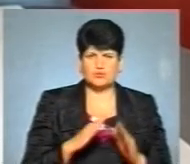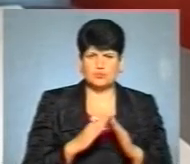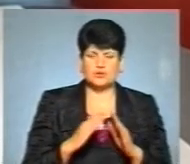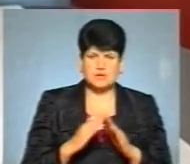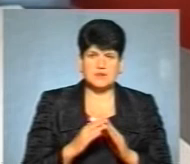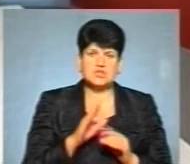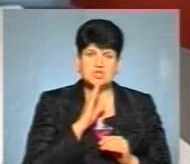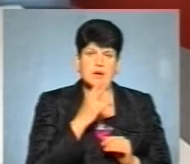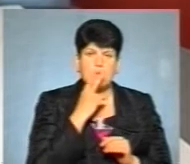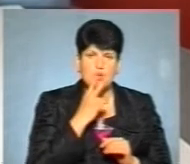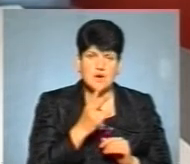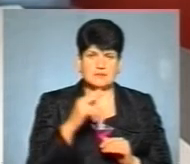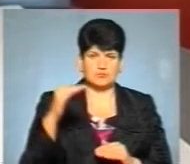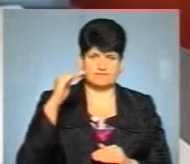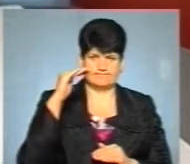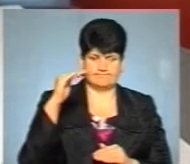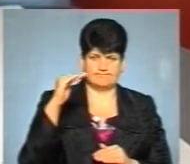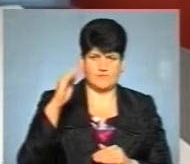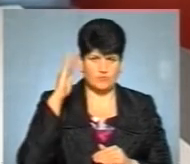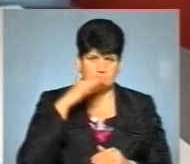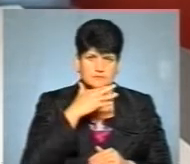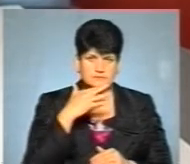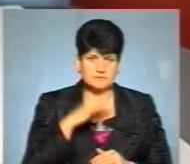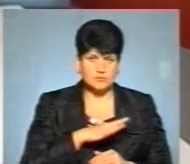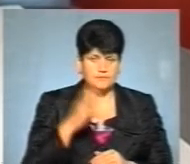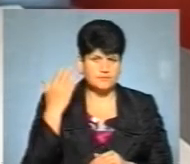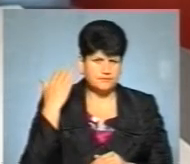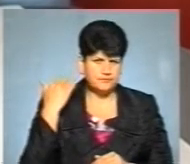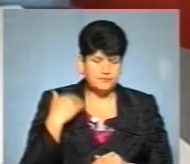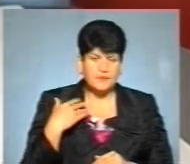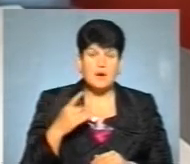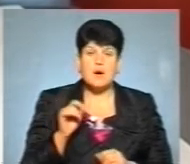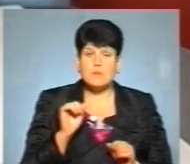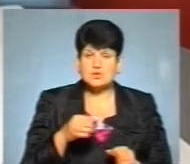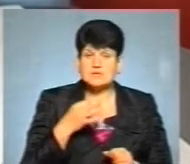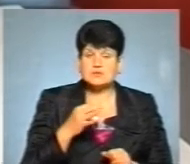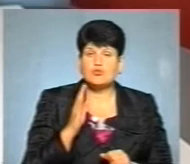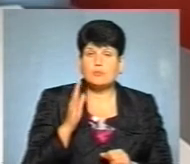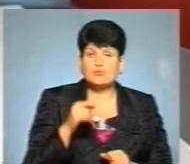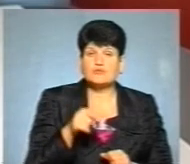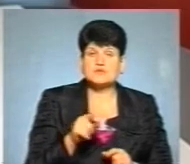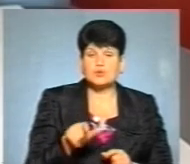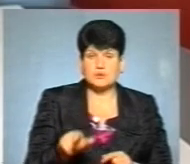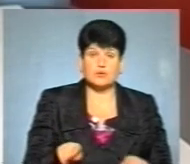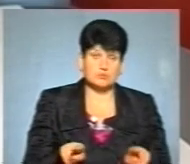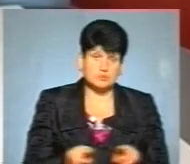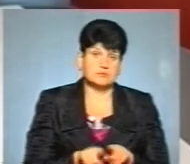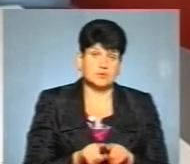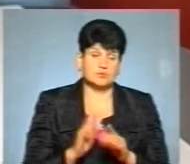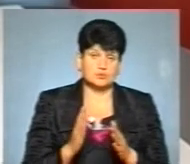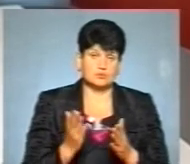показувала жінка, був такий рівень води. Чи можна сказати, що в майбутньому цих людей знову ж таки чекає подібне